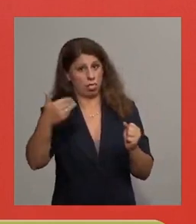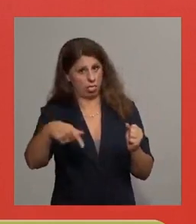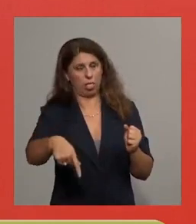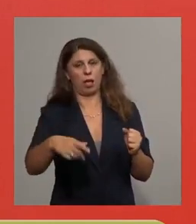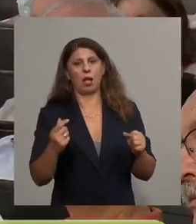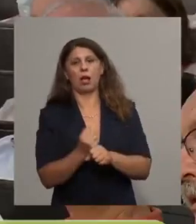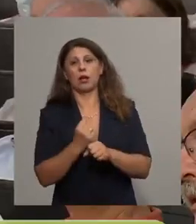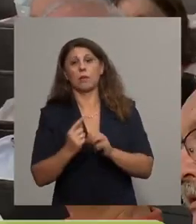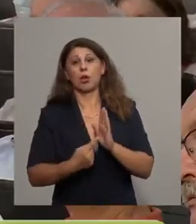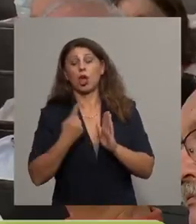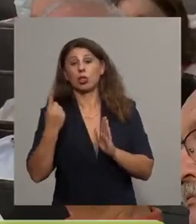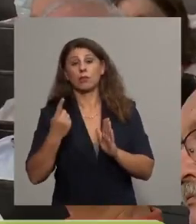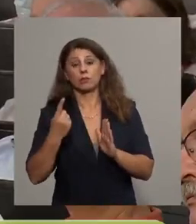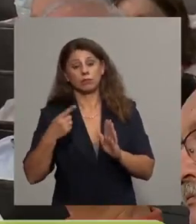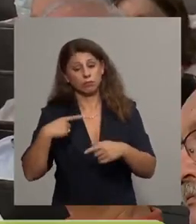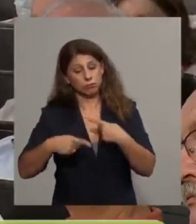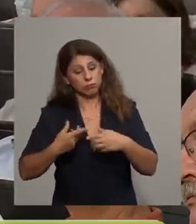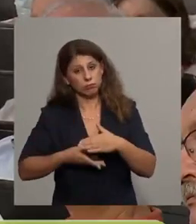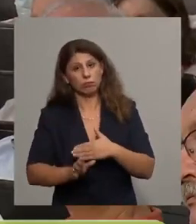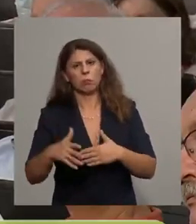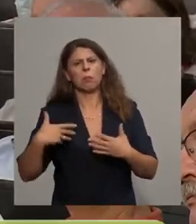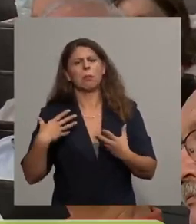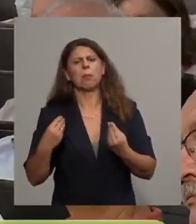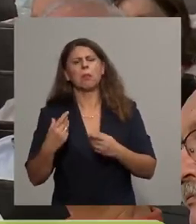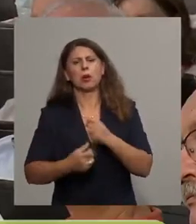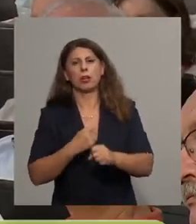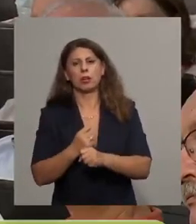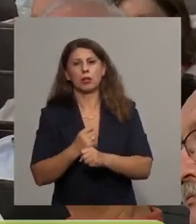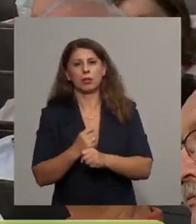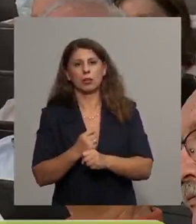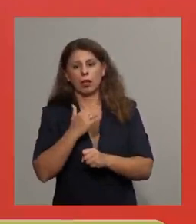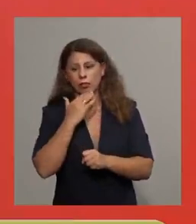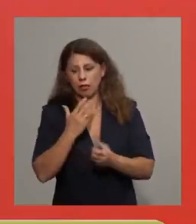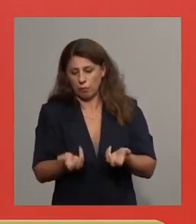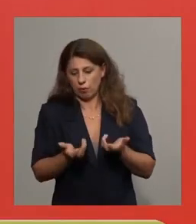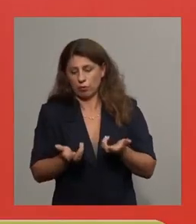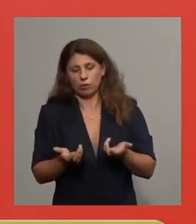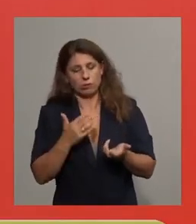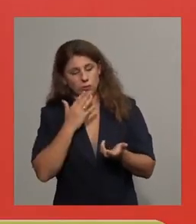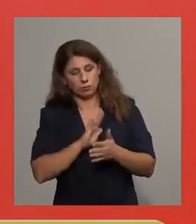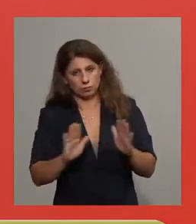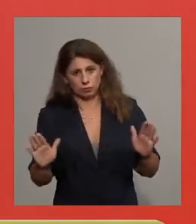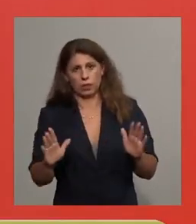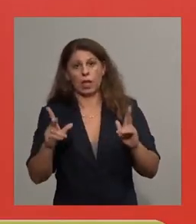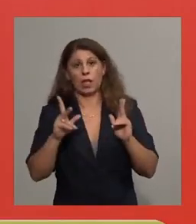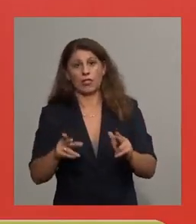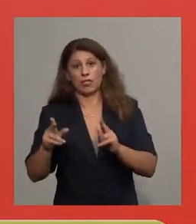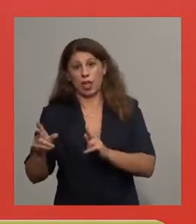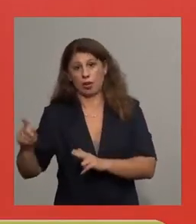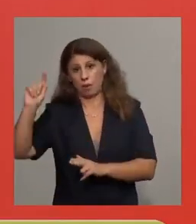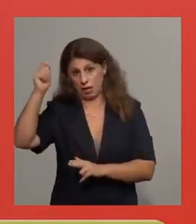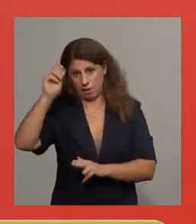βιώσουν για πρώτη φορά μετά από δεκαετίες μαζική αδυναμία θέρμανσης, διακοπές